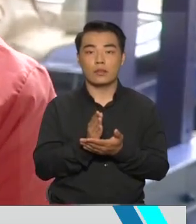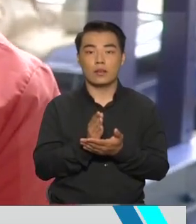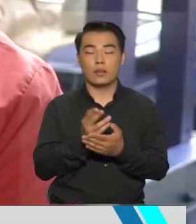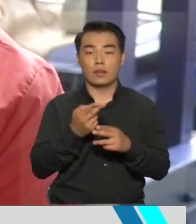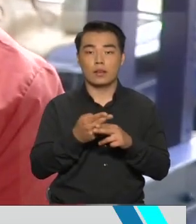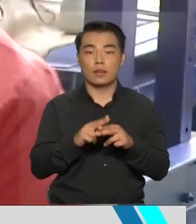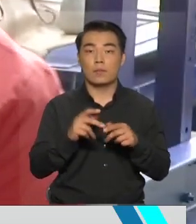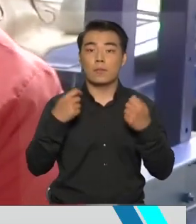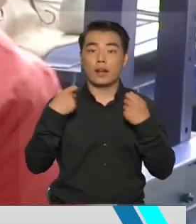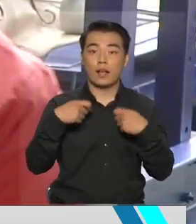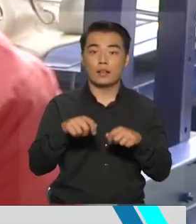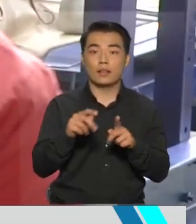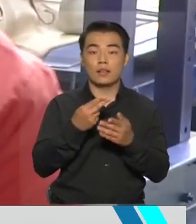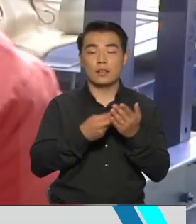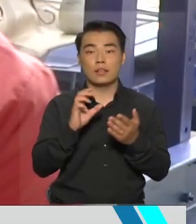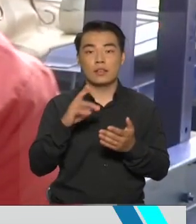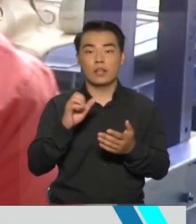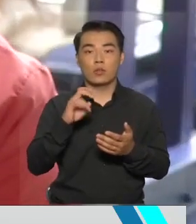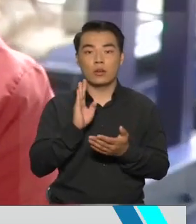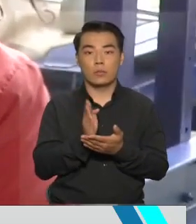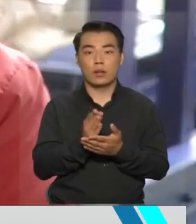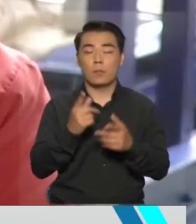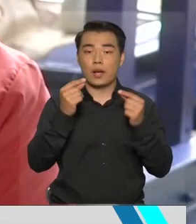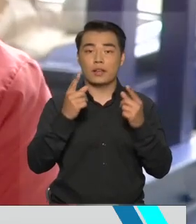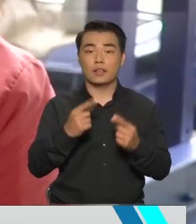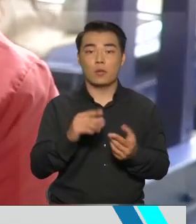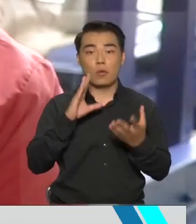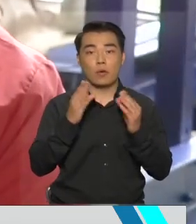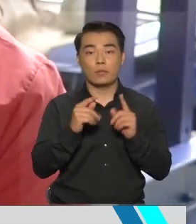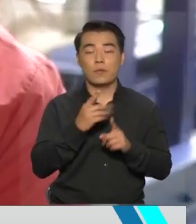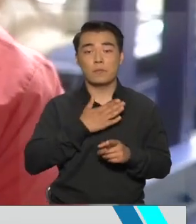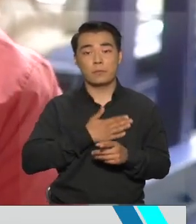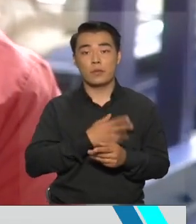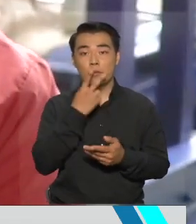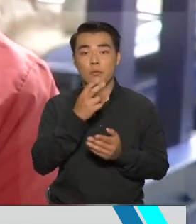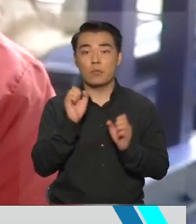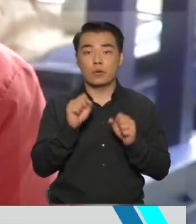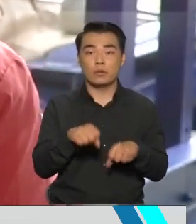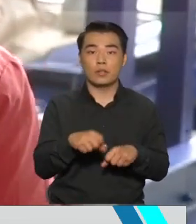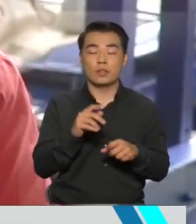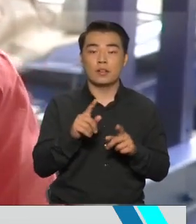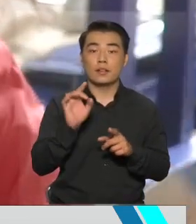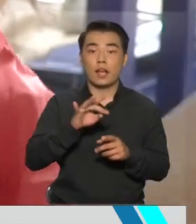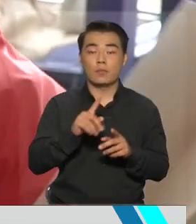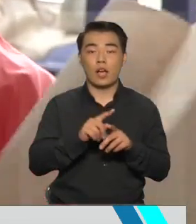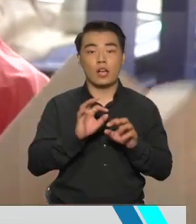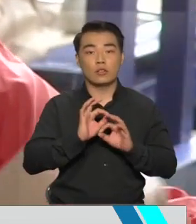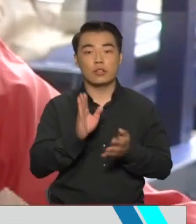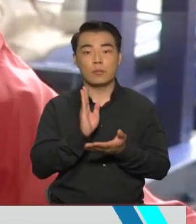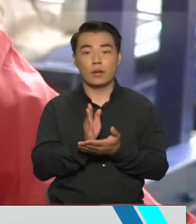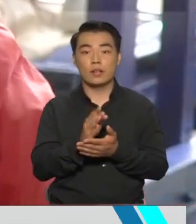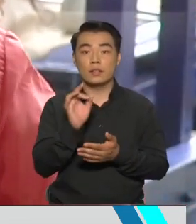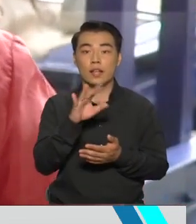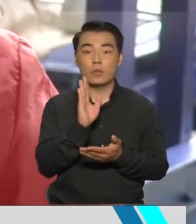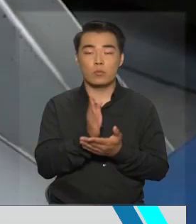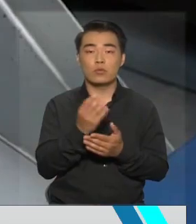Продольный шов клеит станок. Пакет, в принципе, самый оптимальный вариант. У нас пока один размер на данном этапе. Размеры